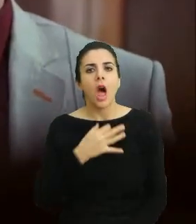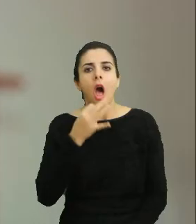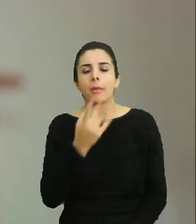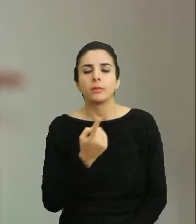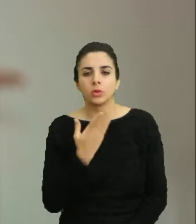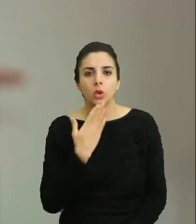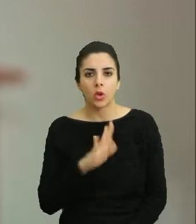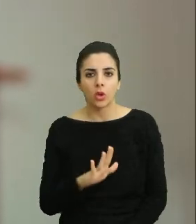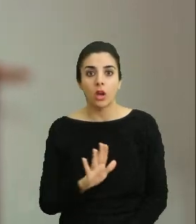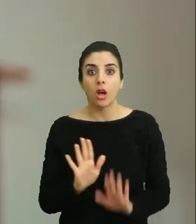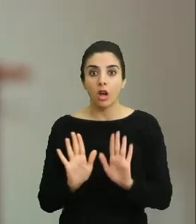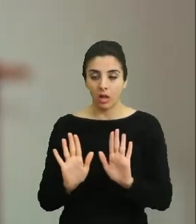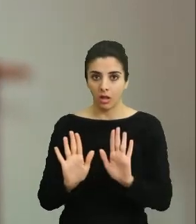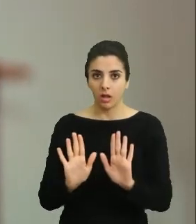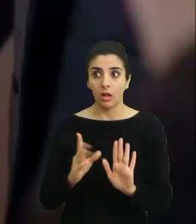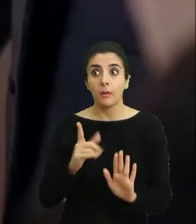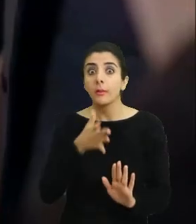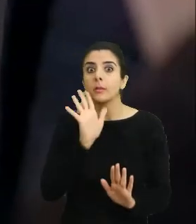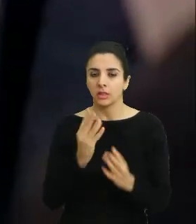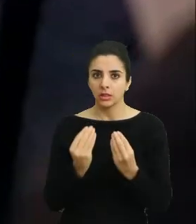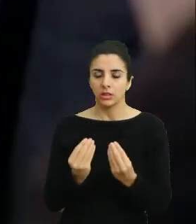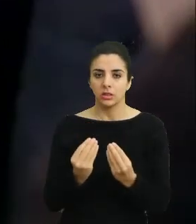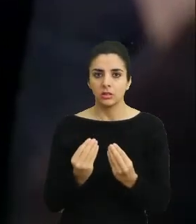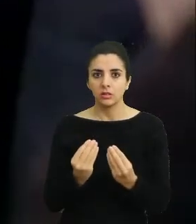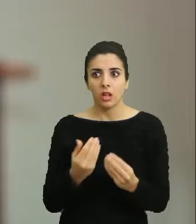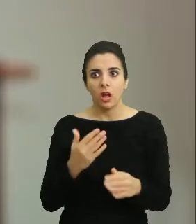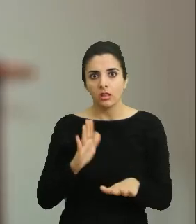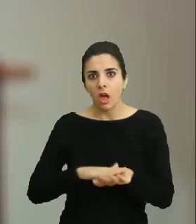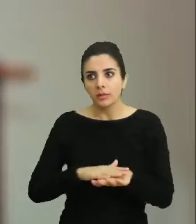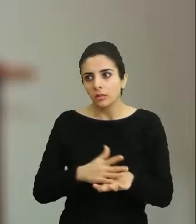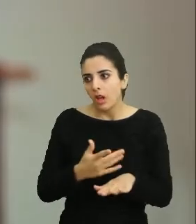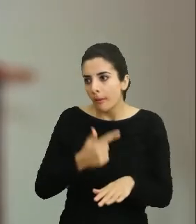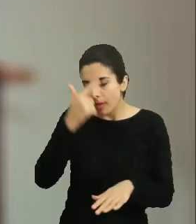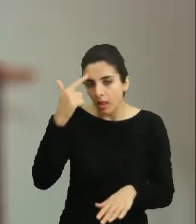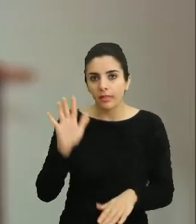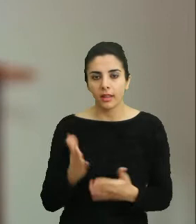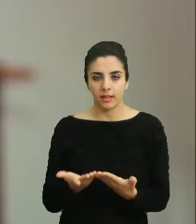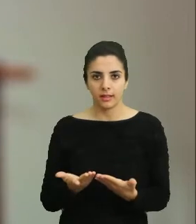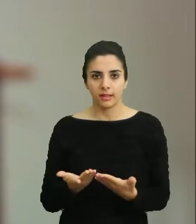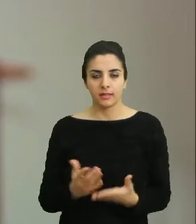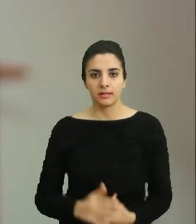vermedik. Ama ne, bilmesin. Ne yapacağını kestiremeyiz çünkü.